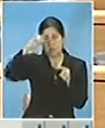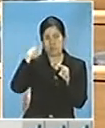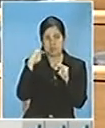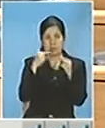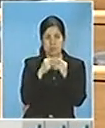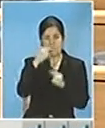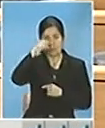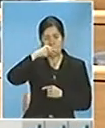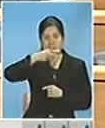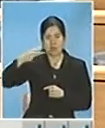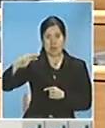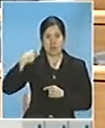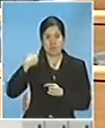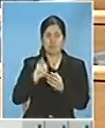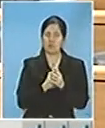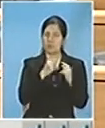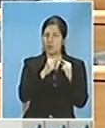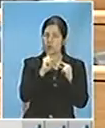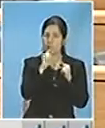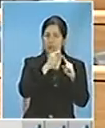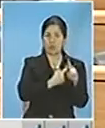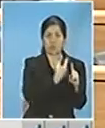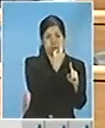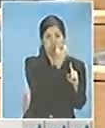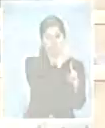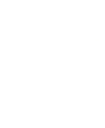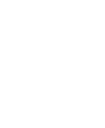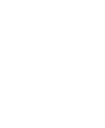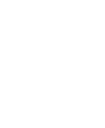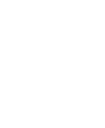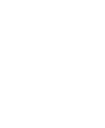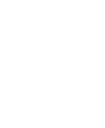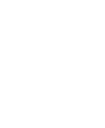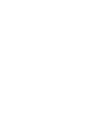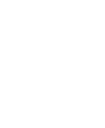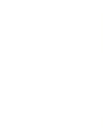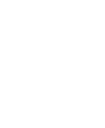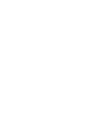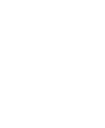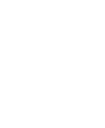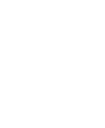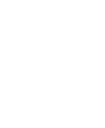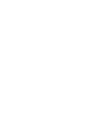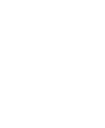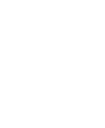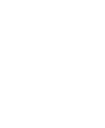หน้าอันนี้ข่าวนี้เดือนธันวาเท่านั้นนะคะเพิ่งผ่านมาได้เดือน